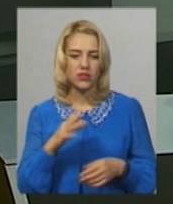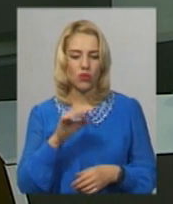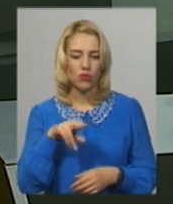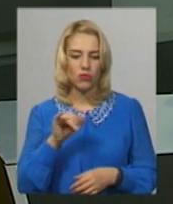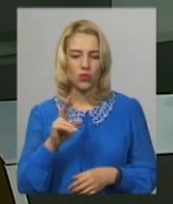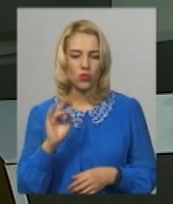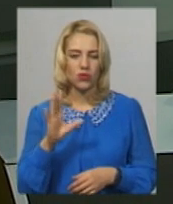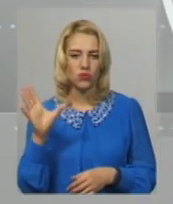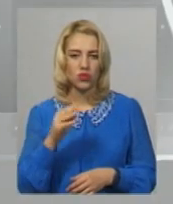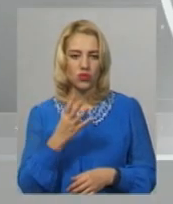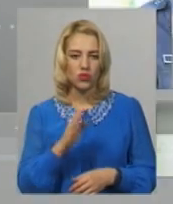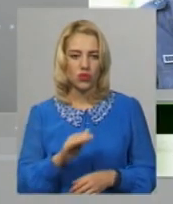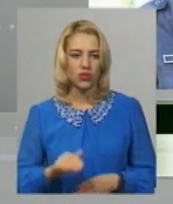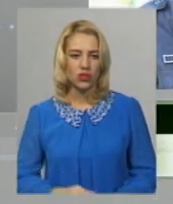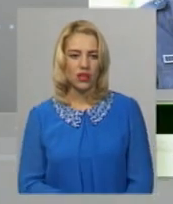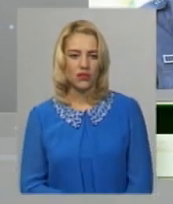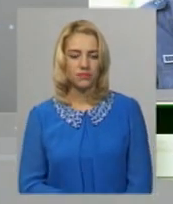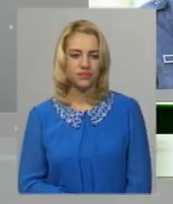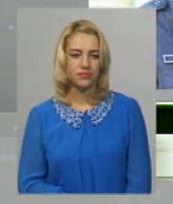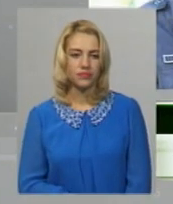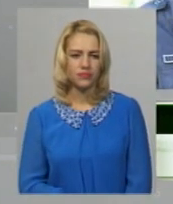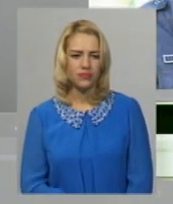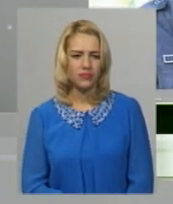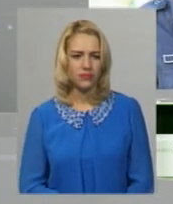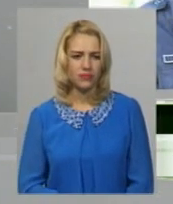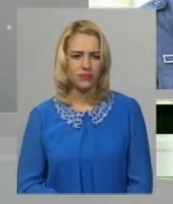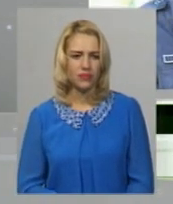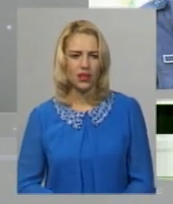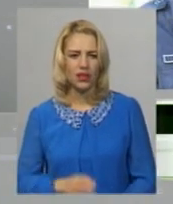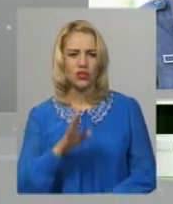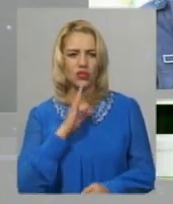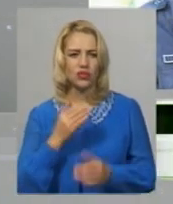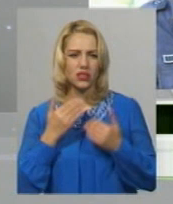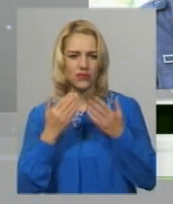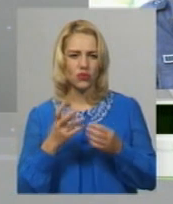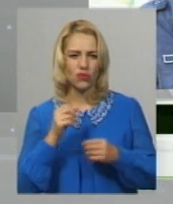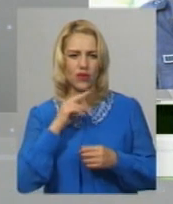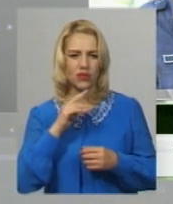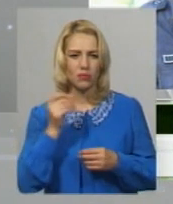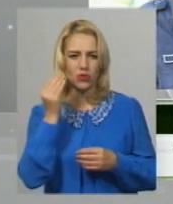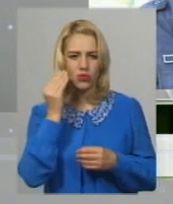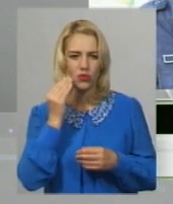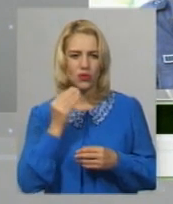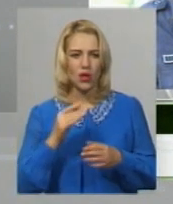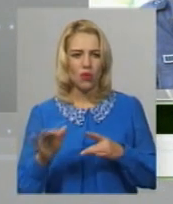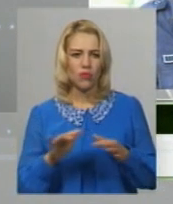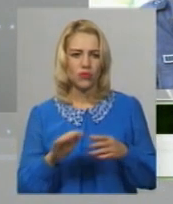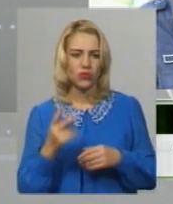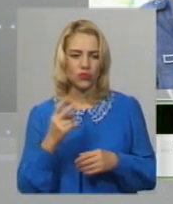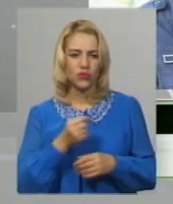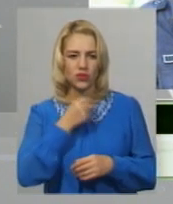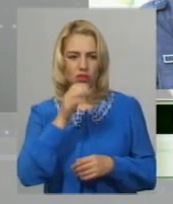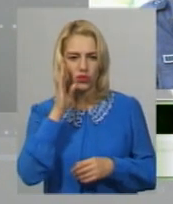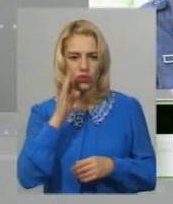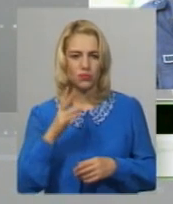дітей. Жінка звернула увагу на підозрілу поведінку двох старших хлопців. Підлітки разом виховуються в дитячому